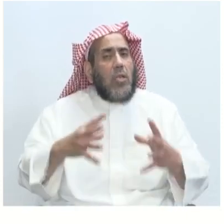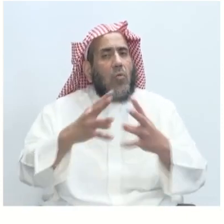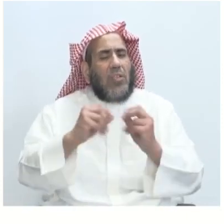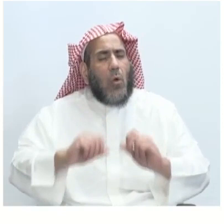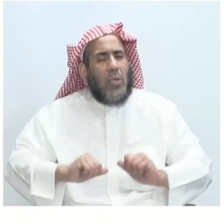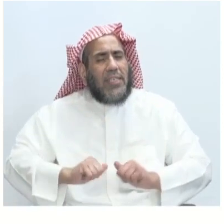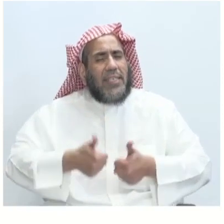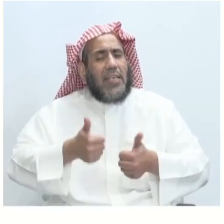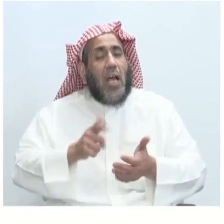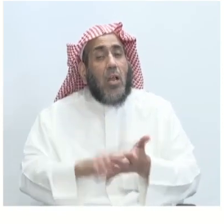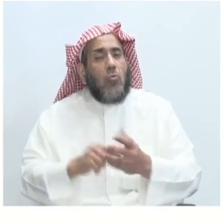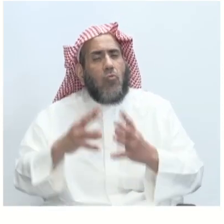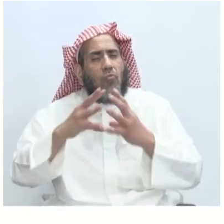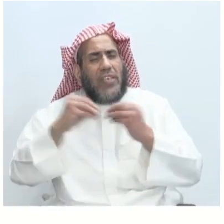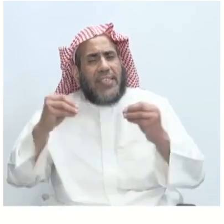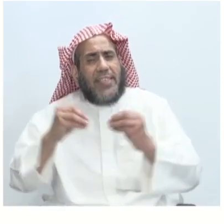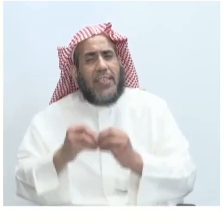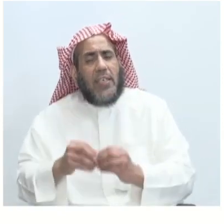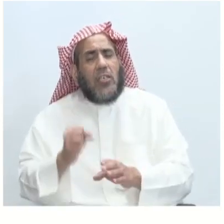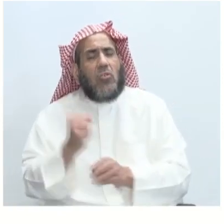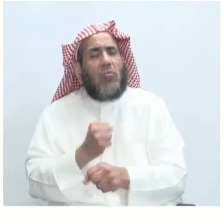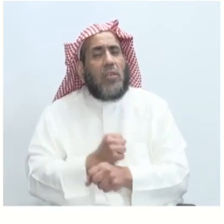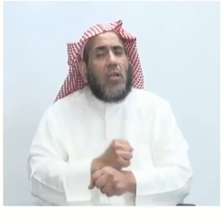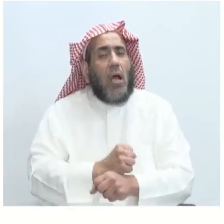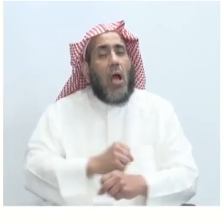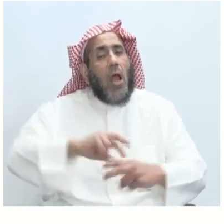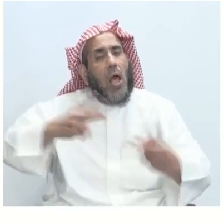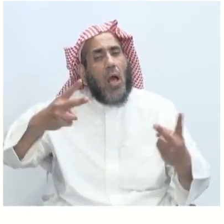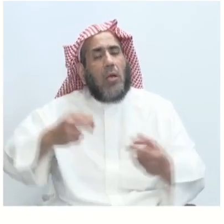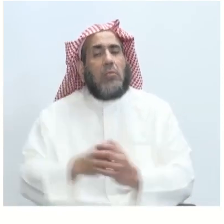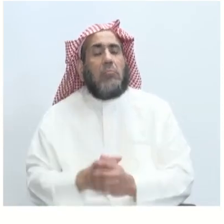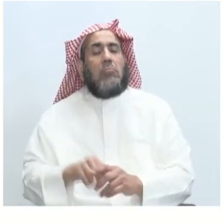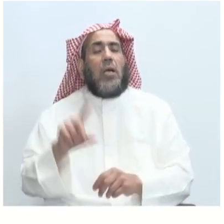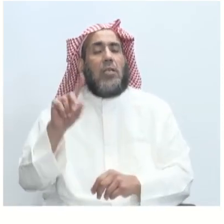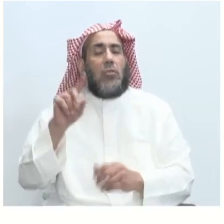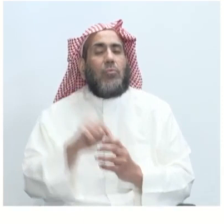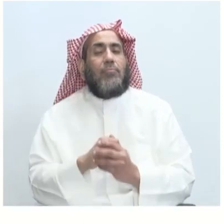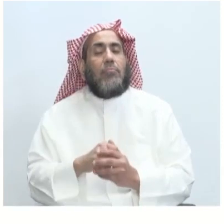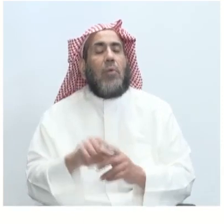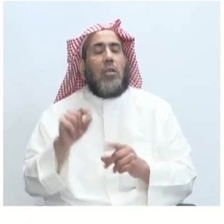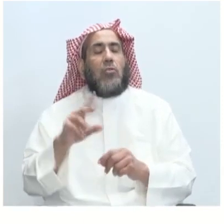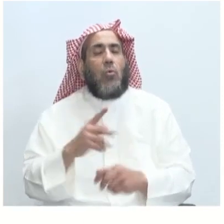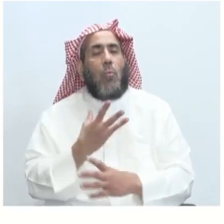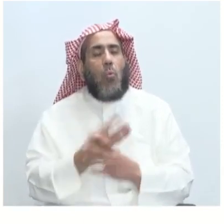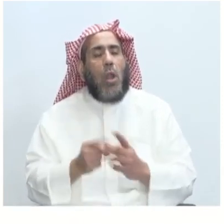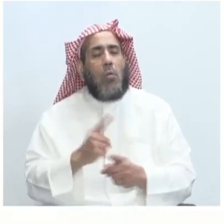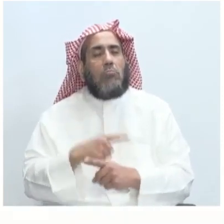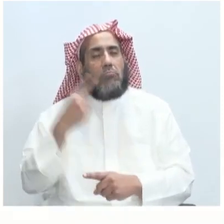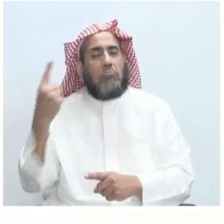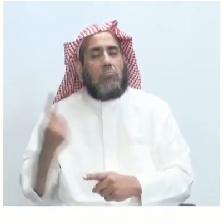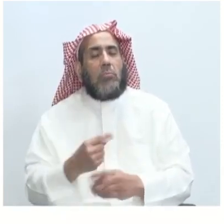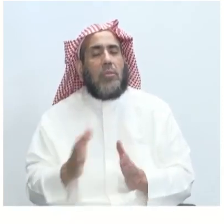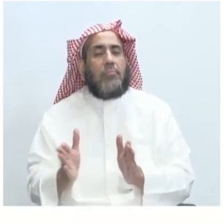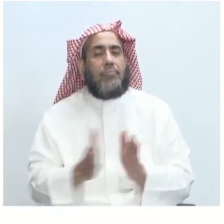يستطيع ان يفسر سلوك الاخرين احسنتم احسنتم ابنائي وبنات